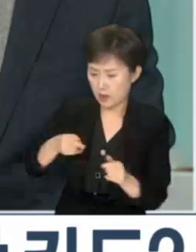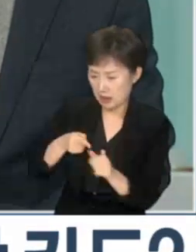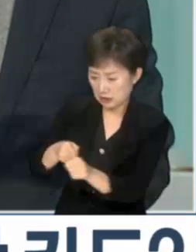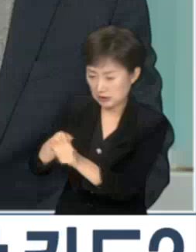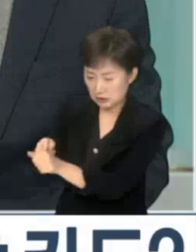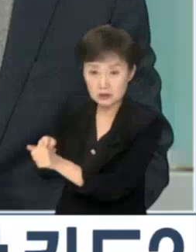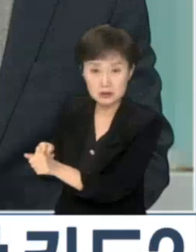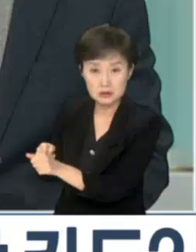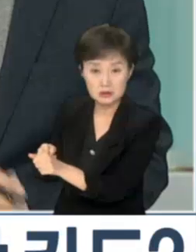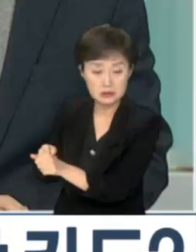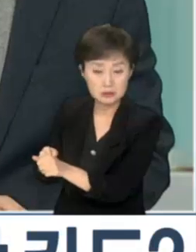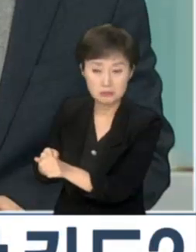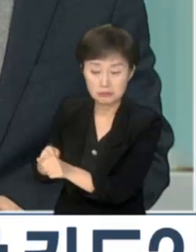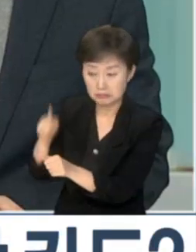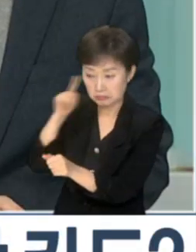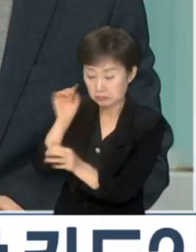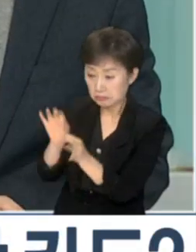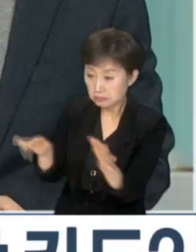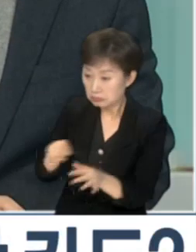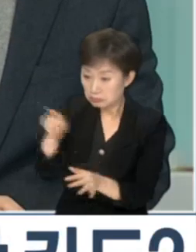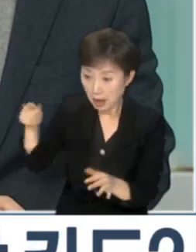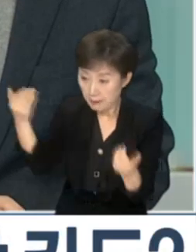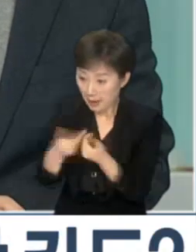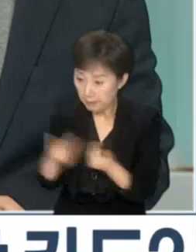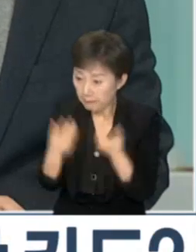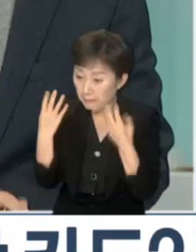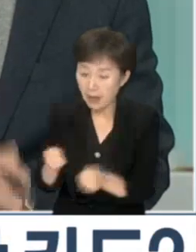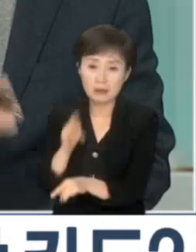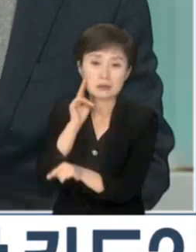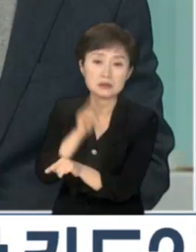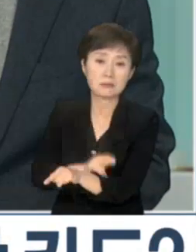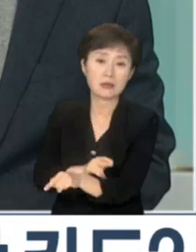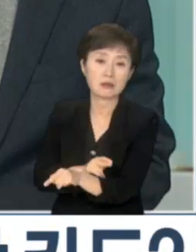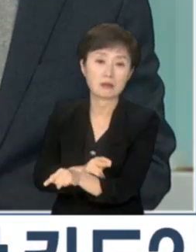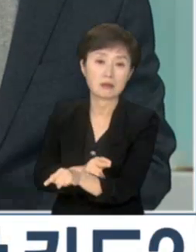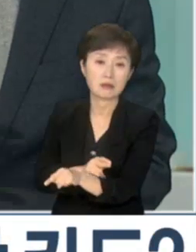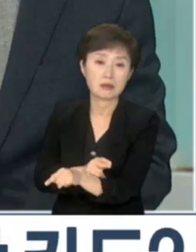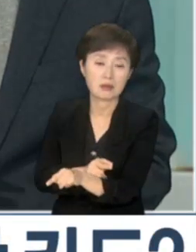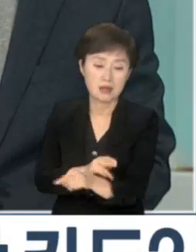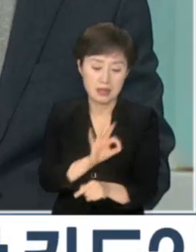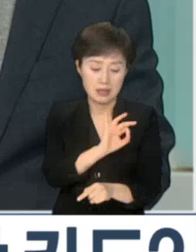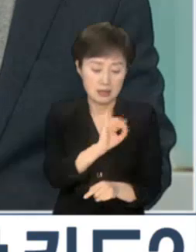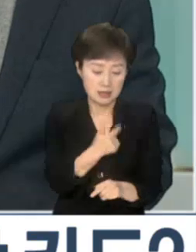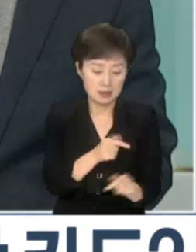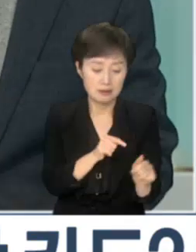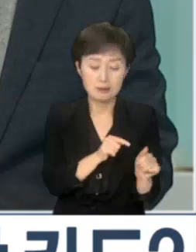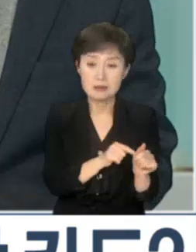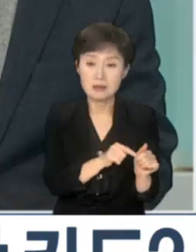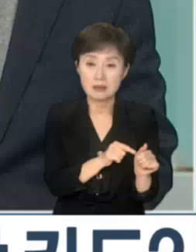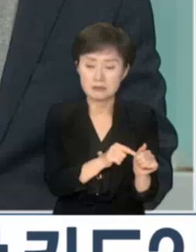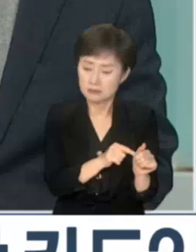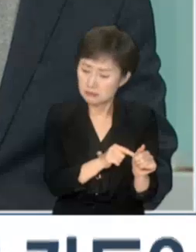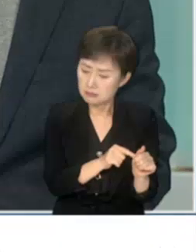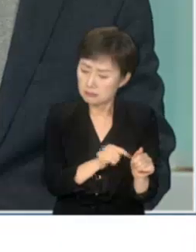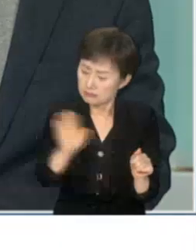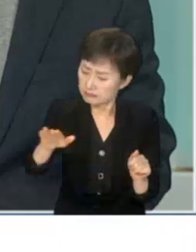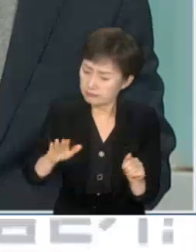의외로 김기현 대표를 비롯해서 윤핵관들의 강한 반발에 부딪혔고 그거에 대해서 이제 이뇨한 혁신위원장은 그